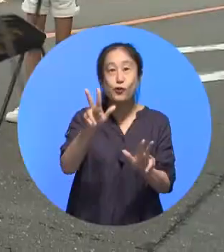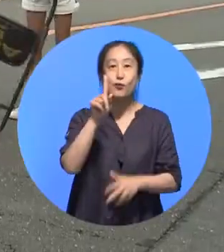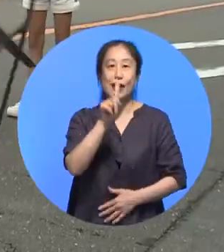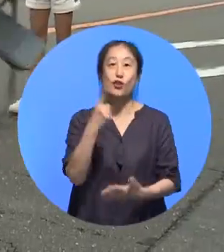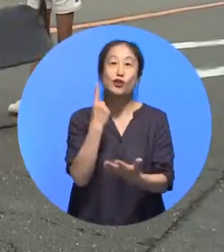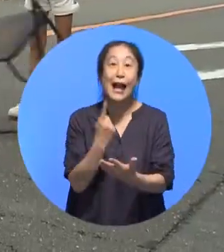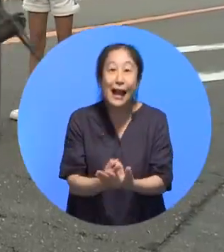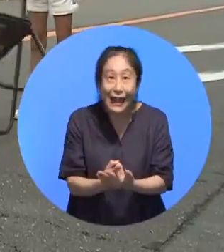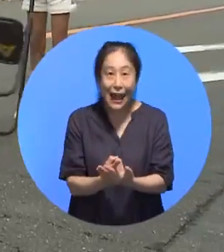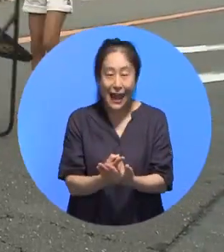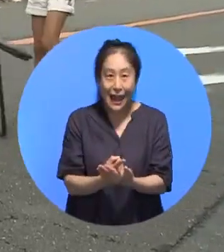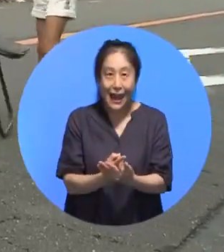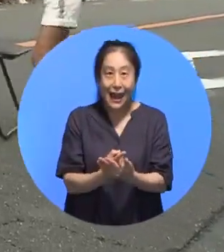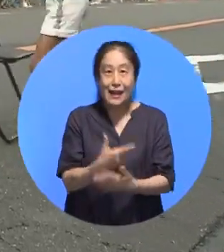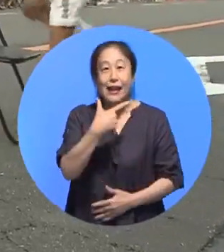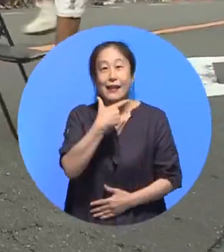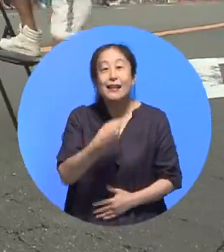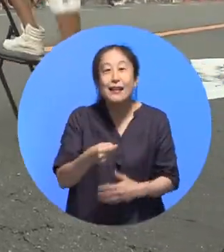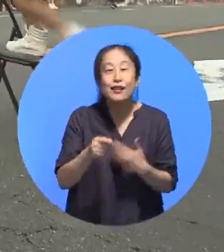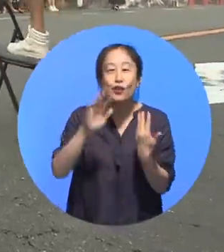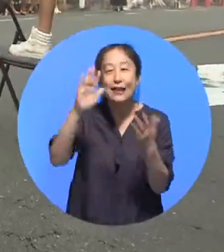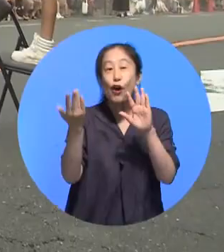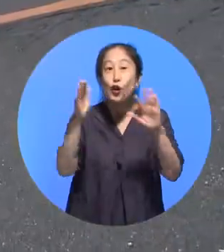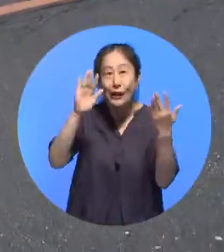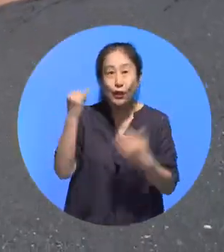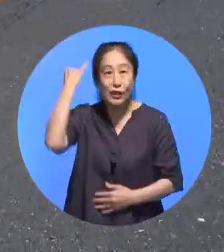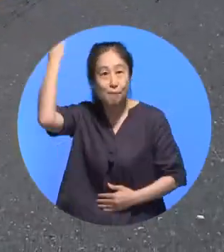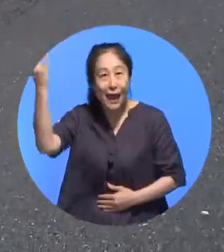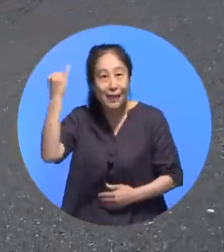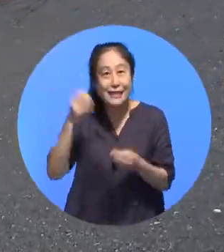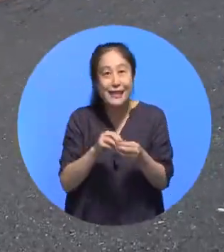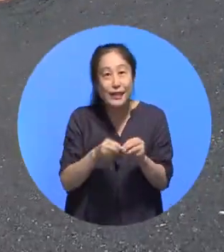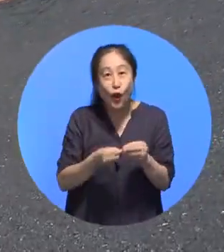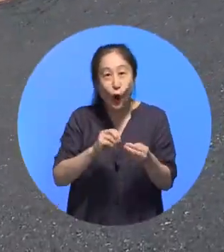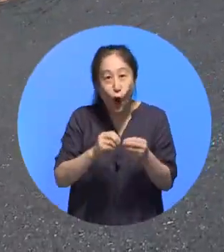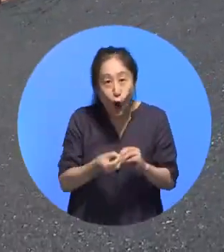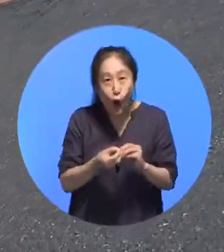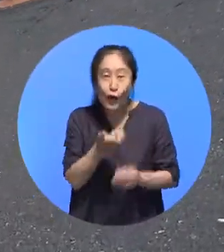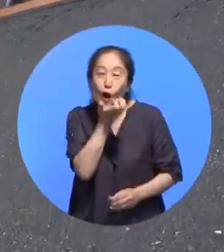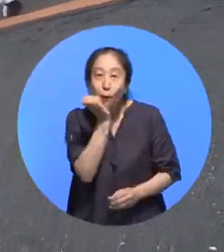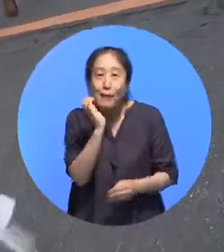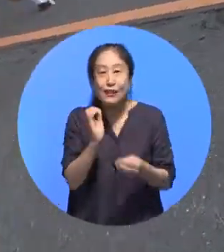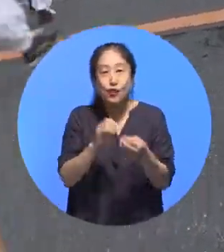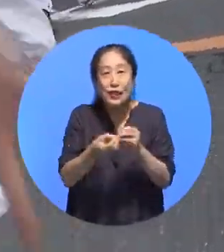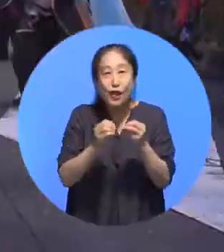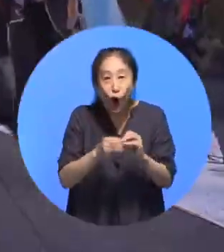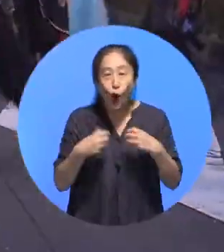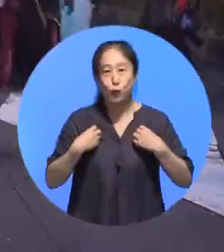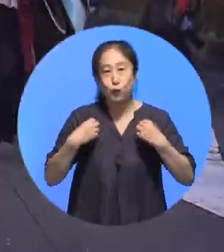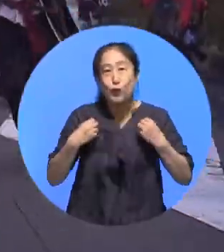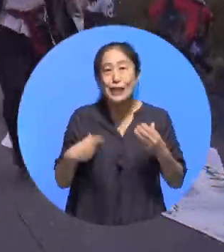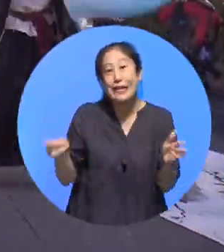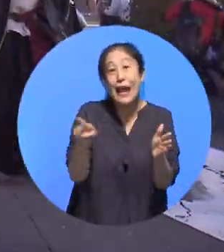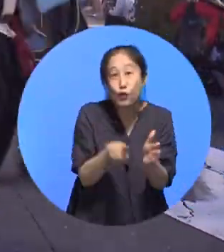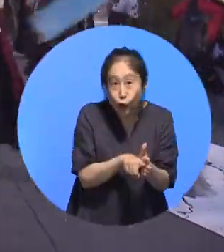つ衣装の中に踊りのイメージカラーである水色を入れること